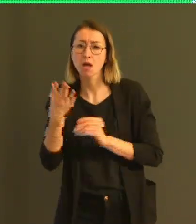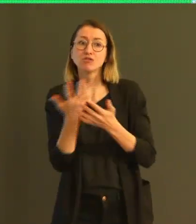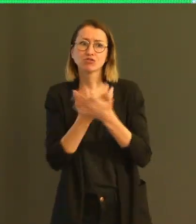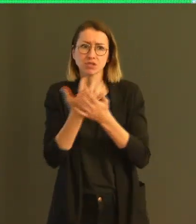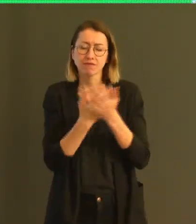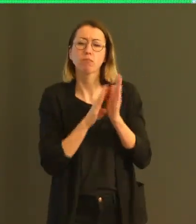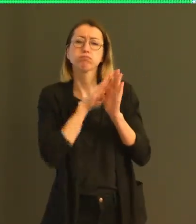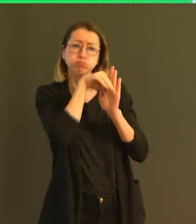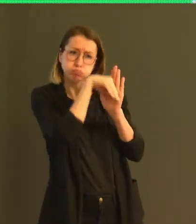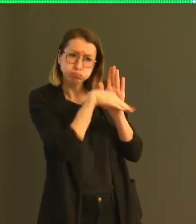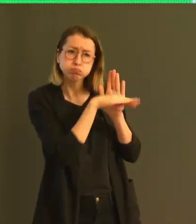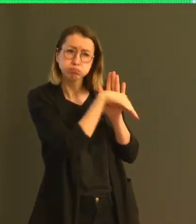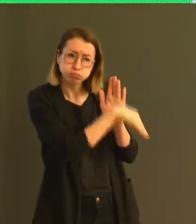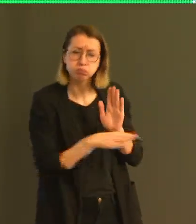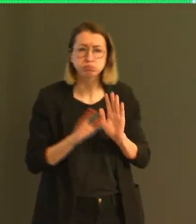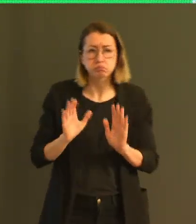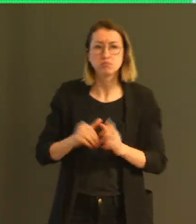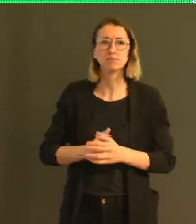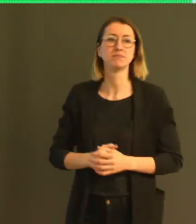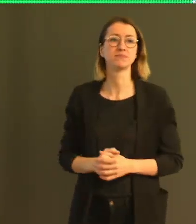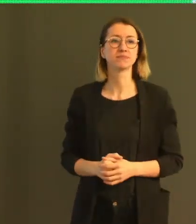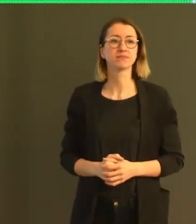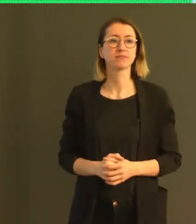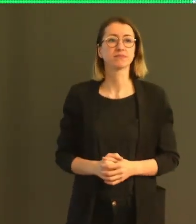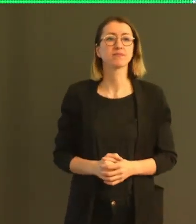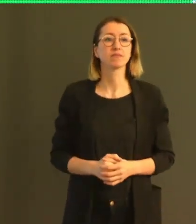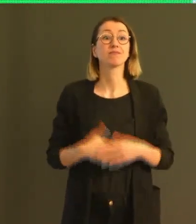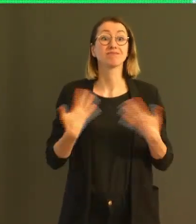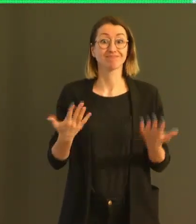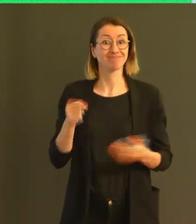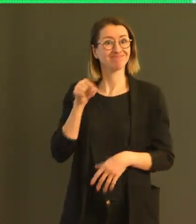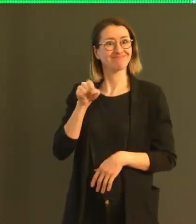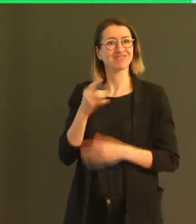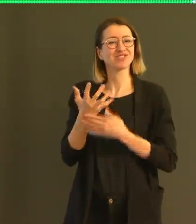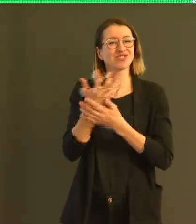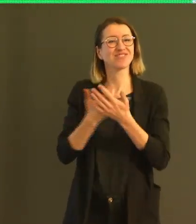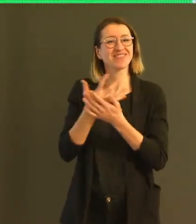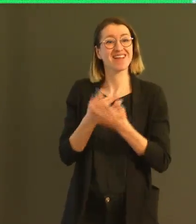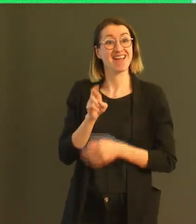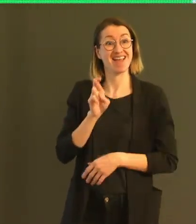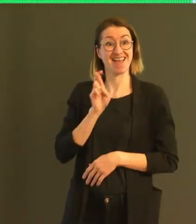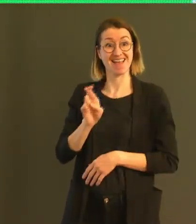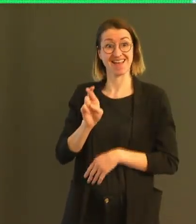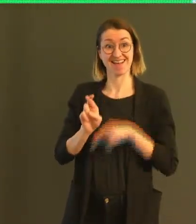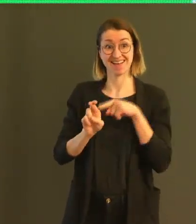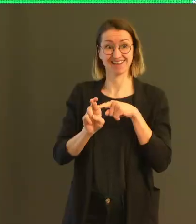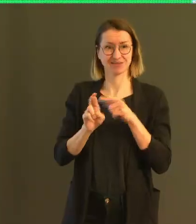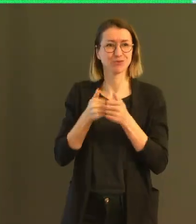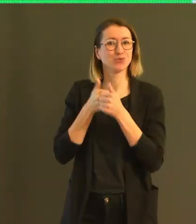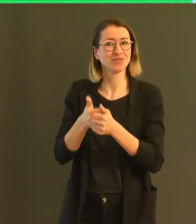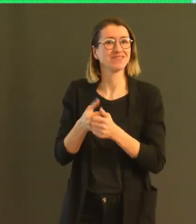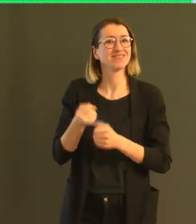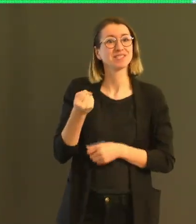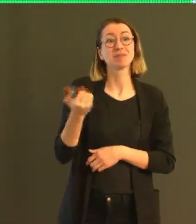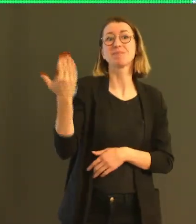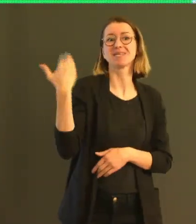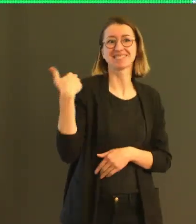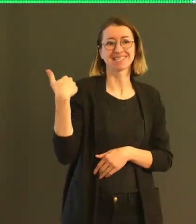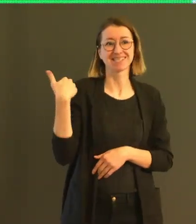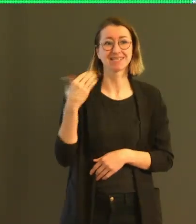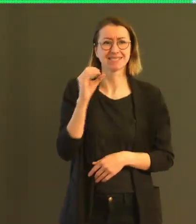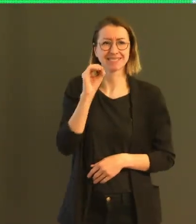jamais qu'un seul des paramètres que nous suivons sa valeur à la fin de la semaine passée était de 0.86 qui nous